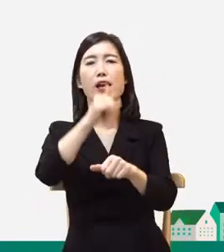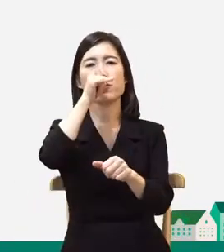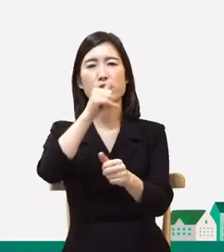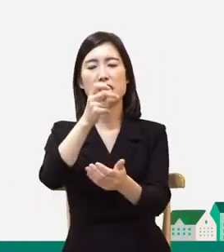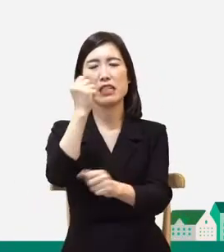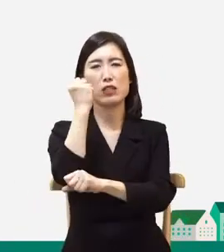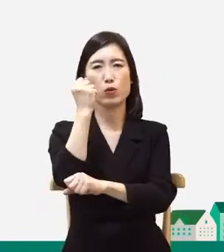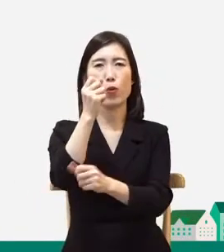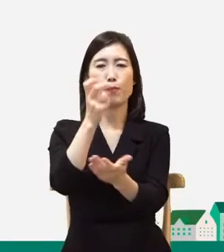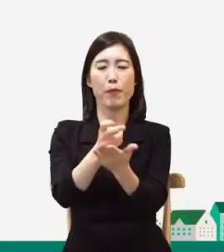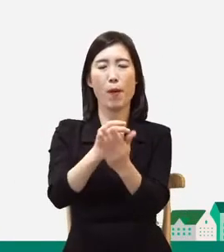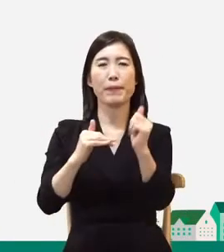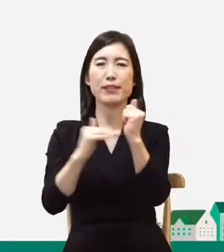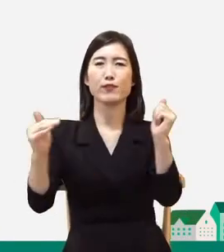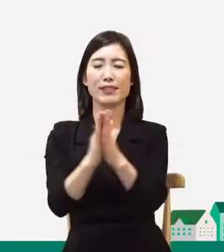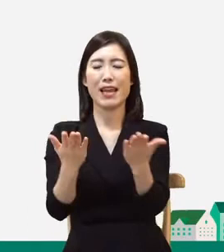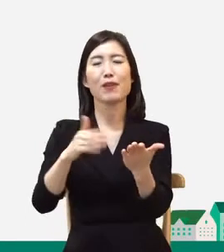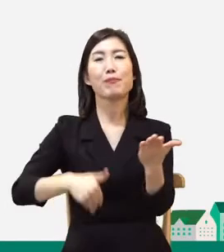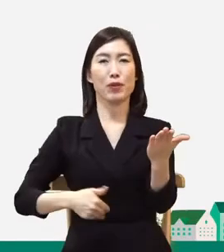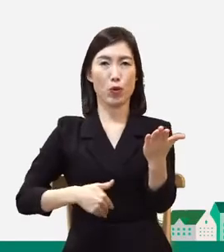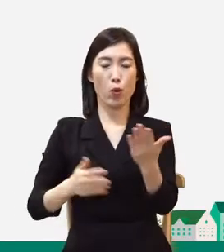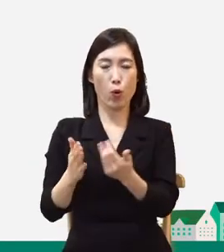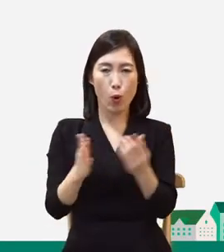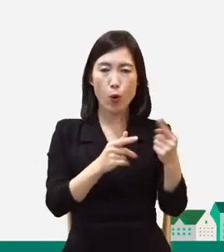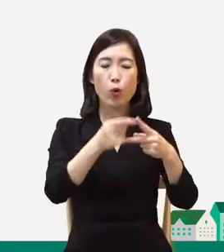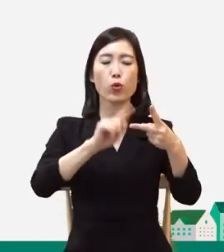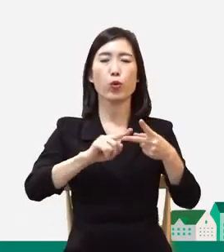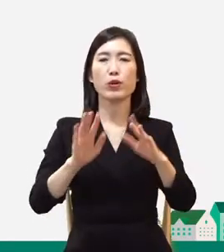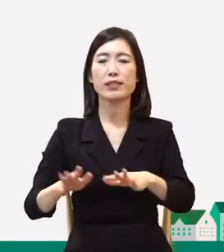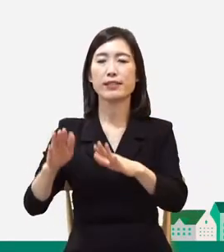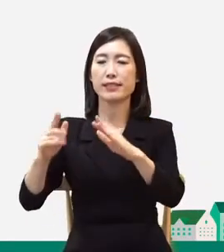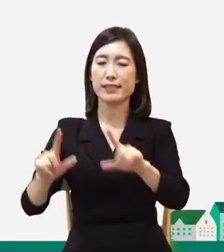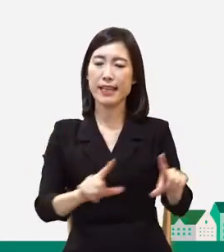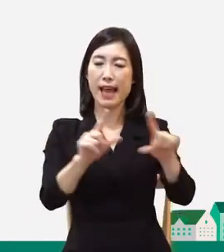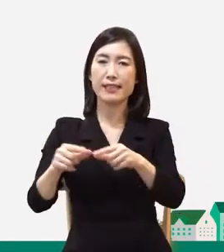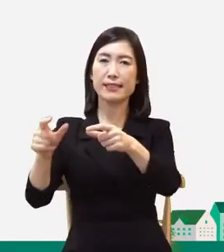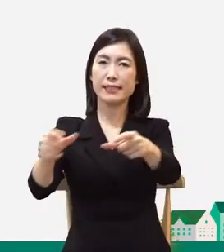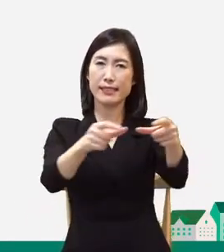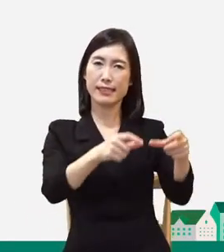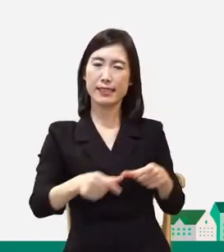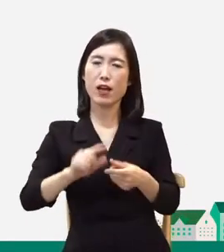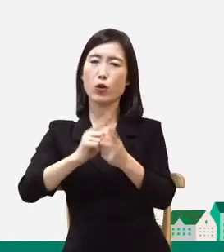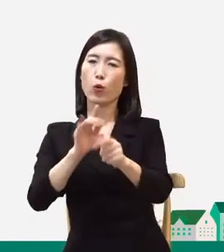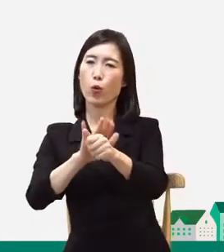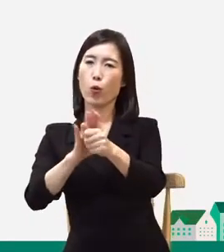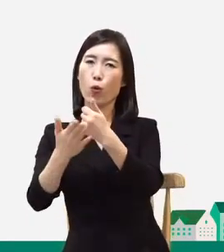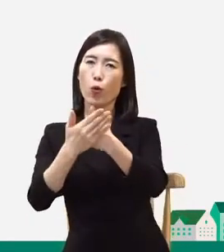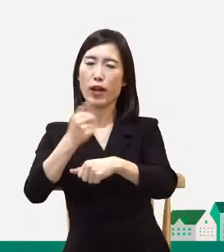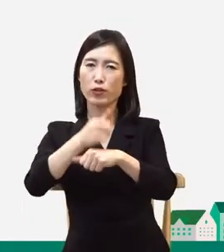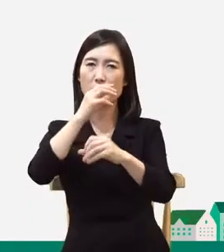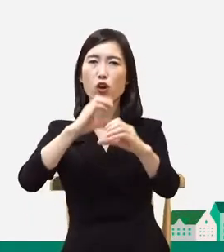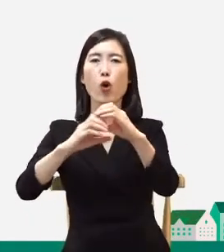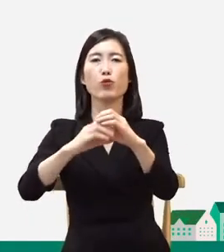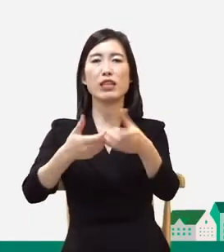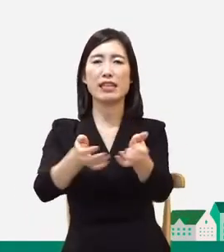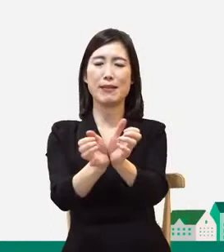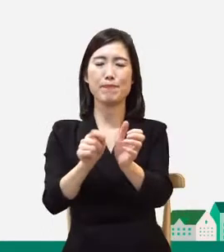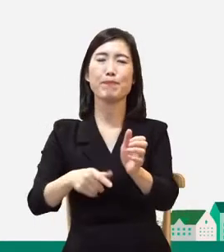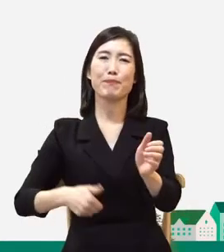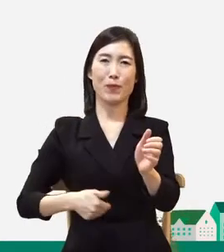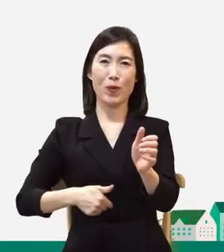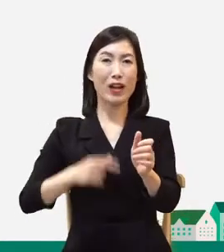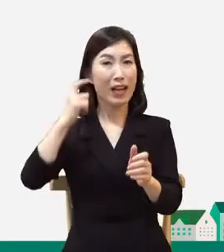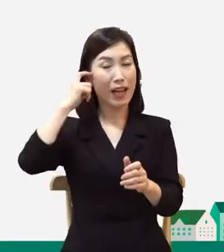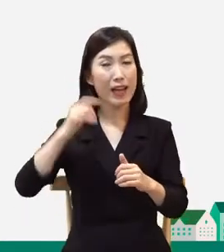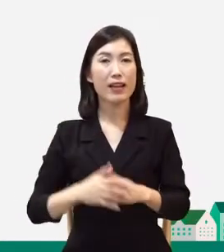매뉴얼이 필요합니다. 두 번째는 지역사회 커뮤니티 케어 구축입니다. 지역사회 커뮤니티 케어 구축이 필요한